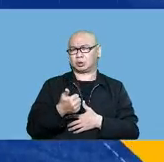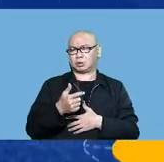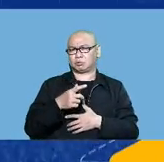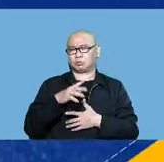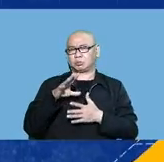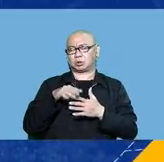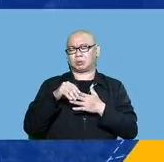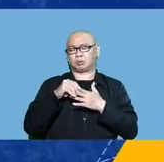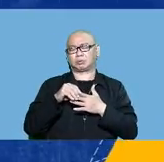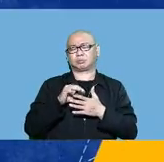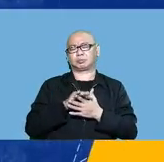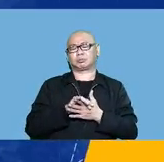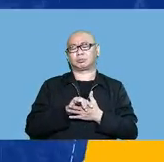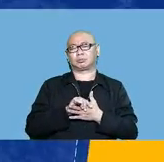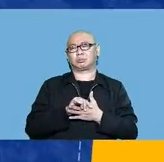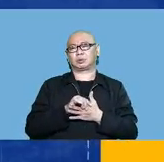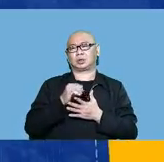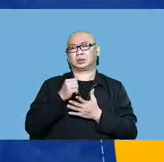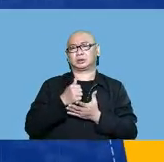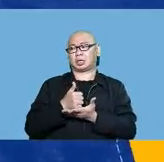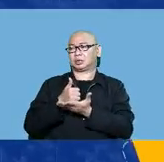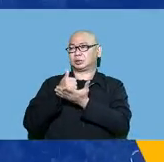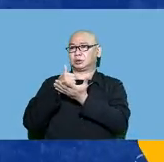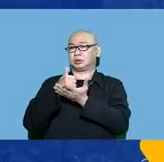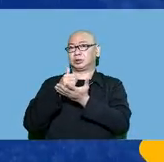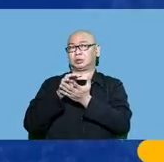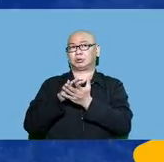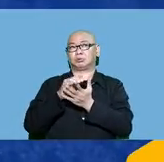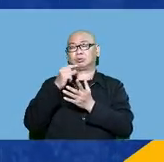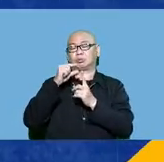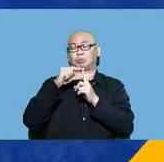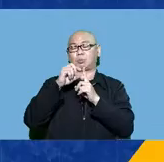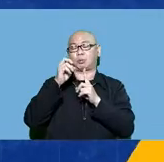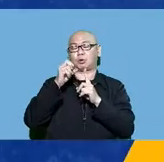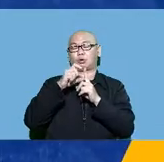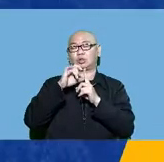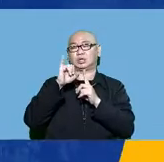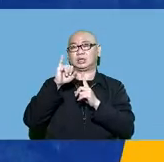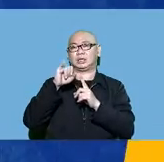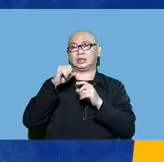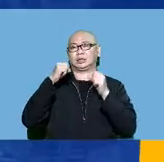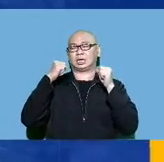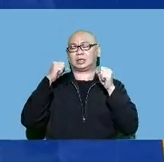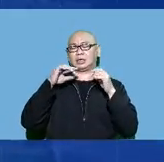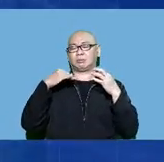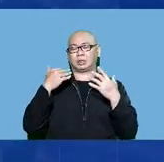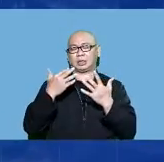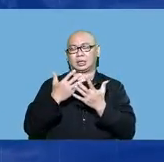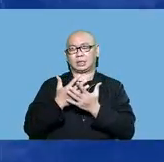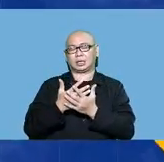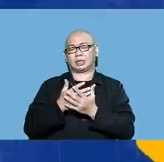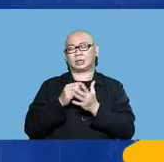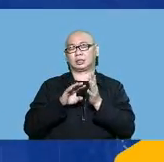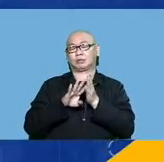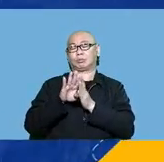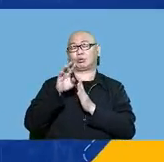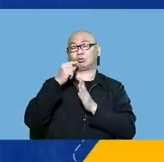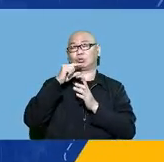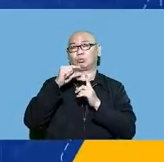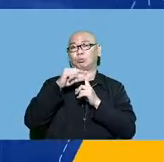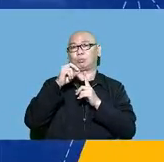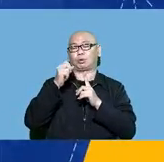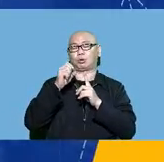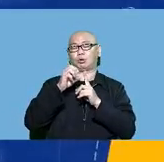dan reputasi terutama untuk prodi kesehatan masyarakat dan ke depan untuk prodi kedokteran.